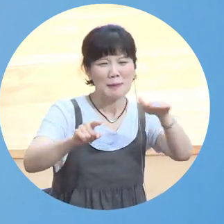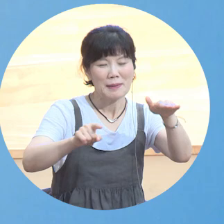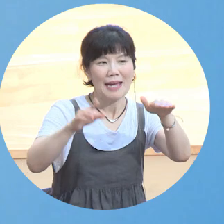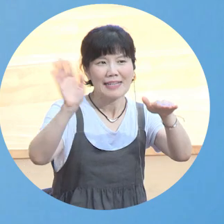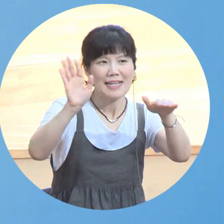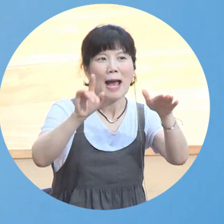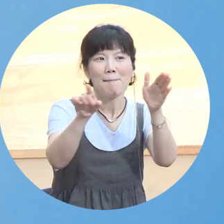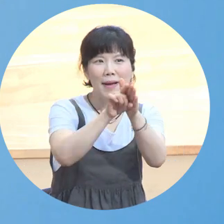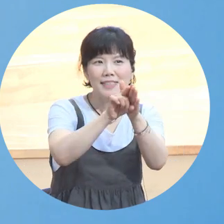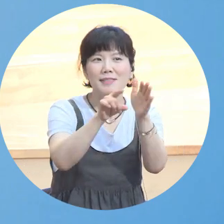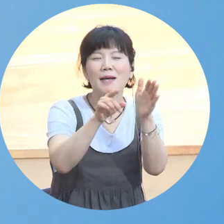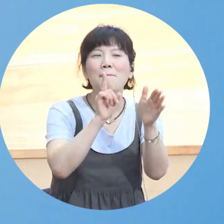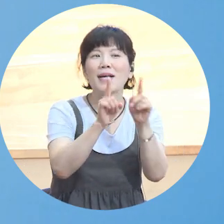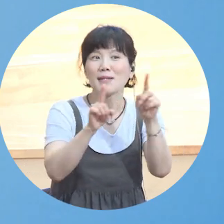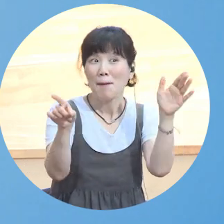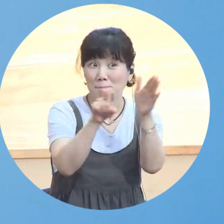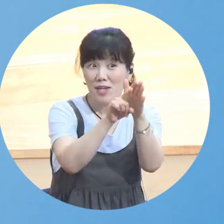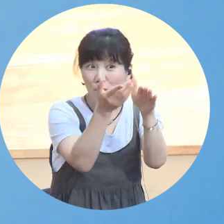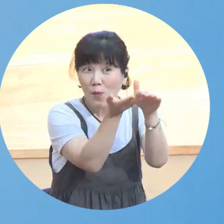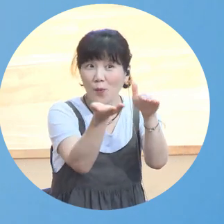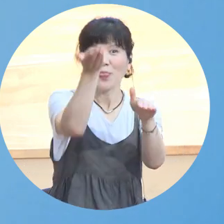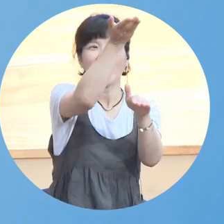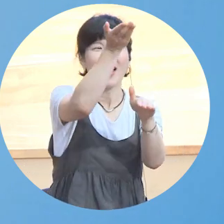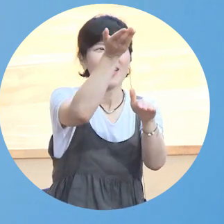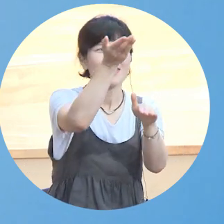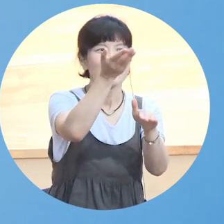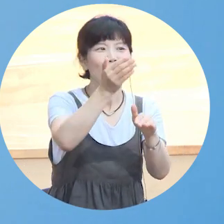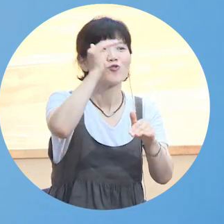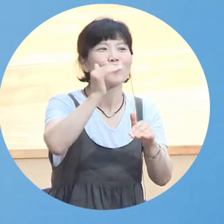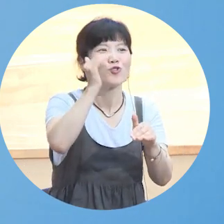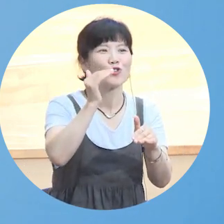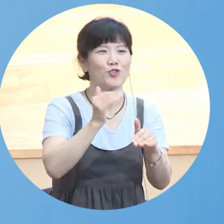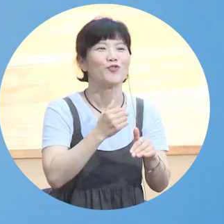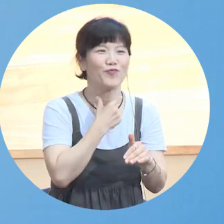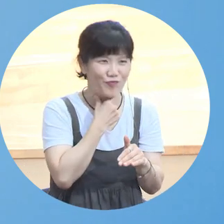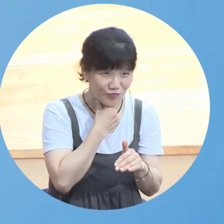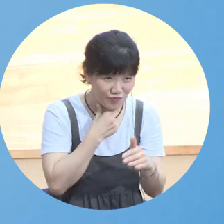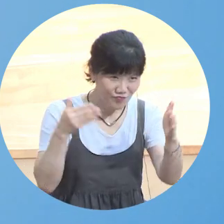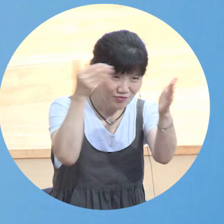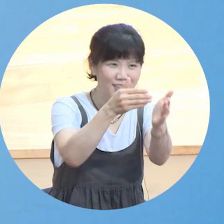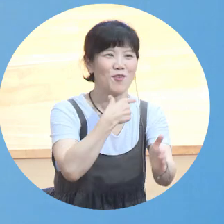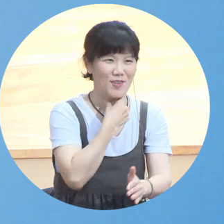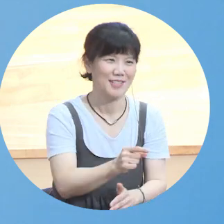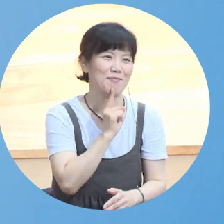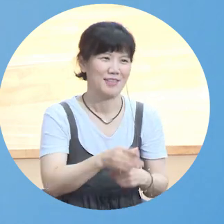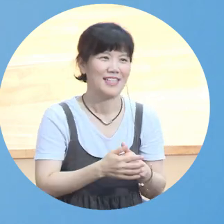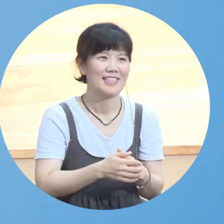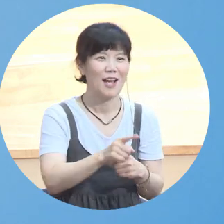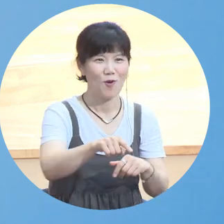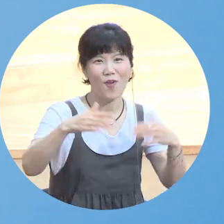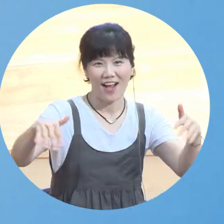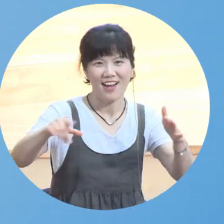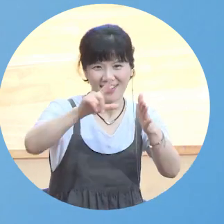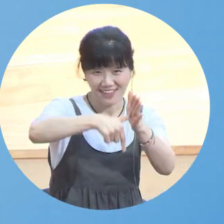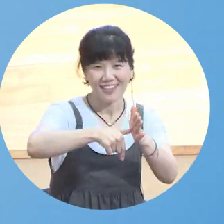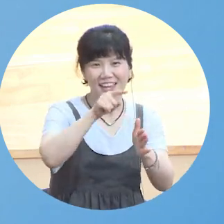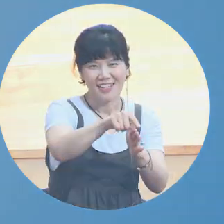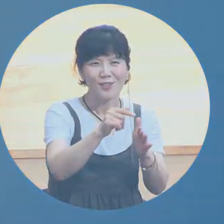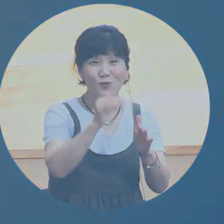수준까지 원하는 거죠 자 여러분 모두가 올 가을에 그 수준까지 올라갈 수 있기를 중에서 이름으로